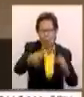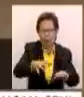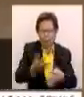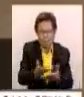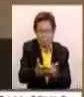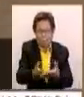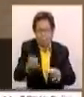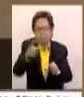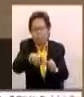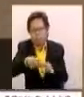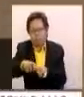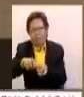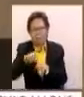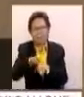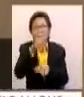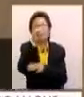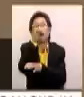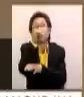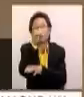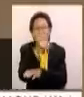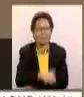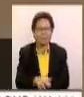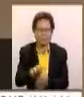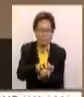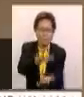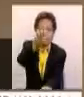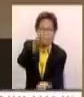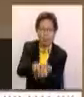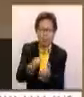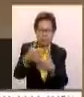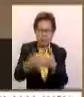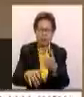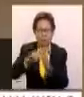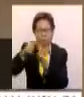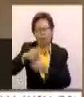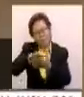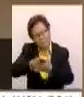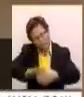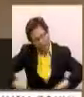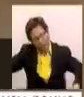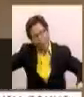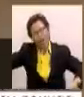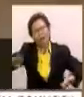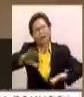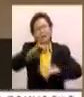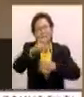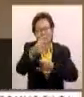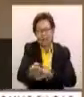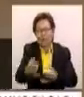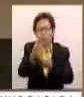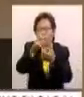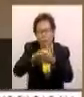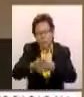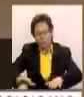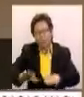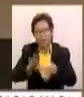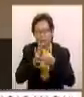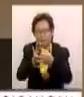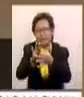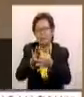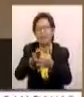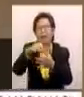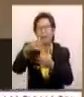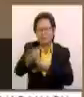Kuala Sungai Baru di Alor Gajah, Melaka. Reptilia itu yang cedera kemudian diselamatkan anggota Jabatan Bomba dengan kerjasama